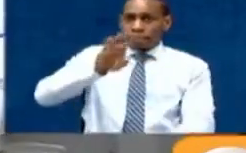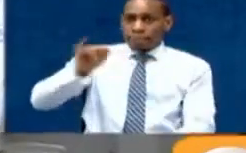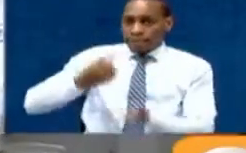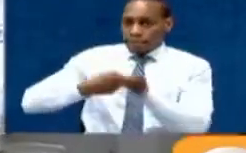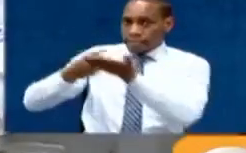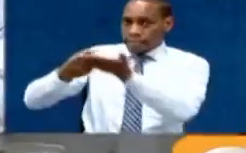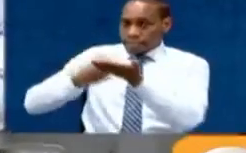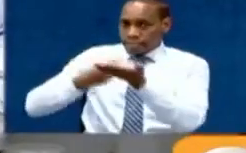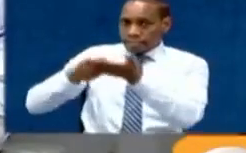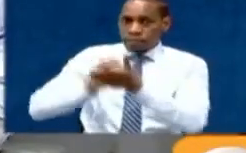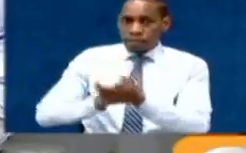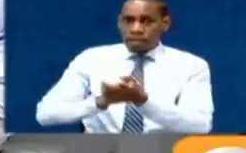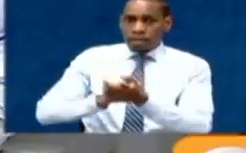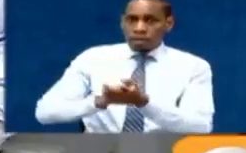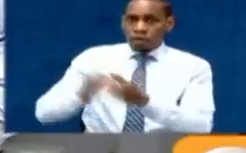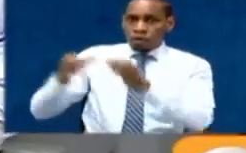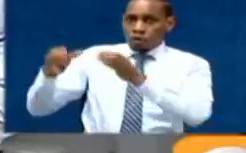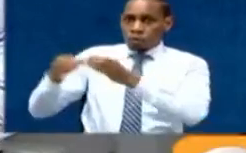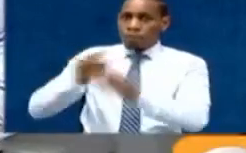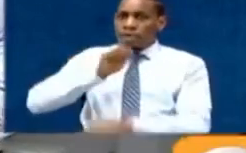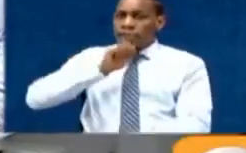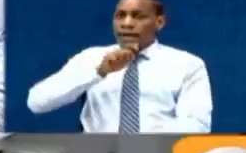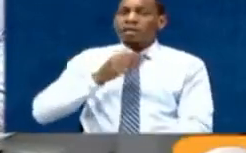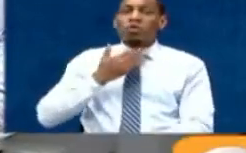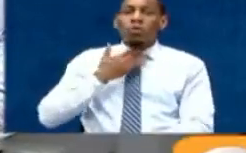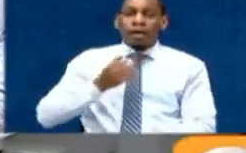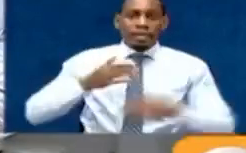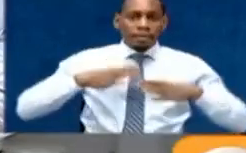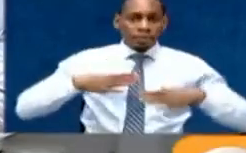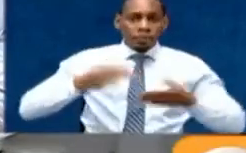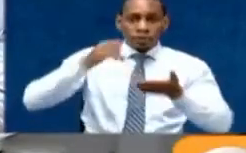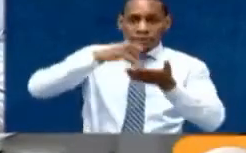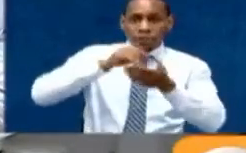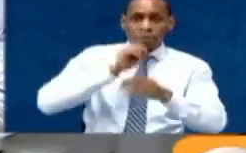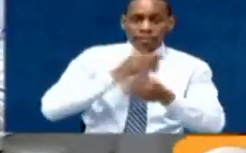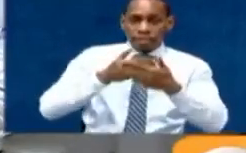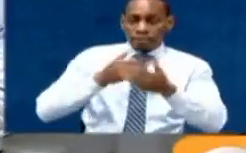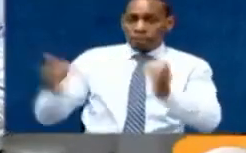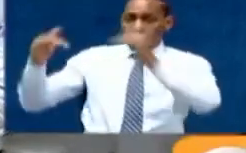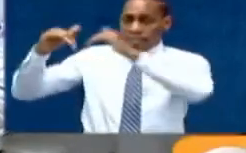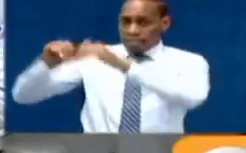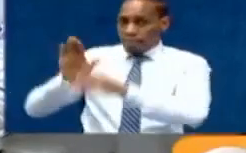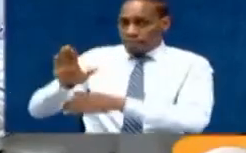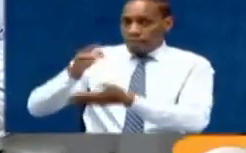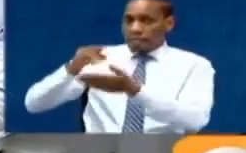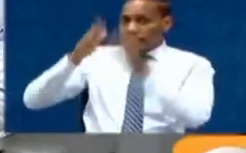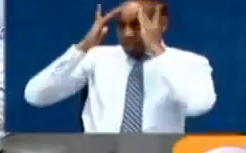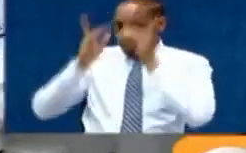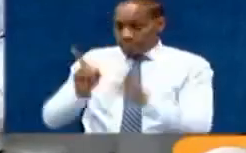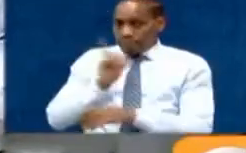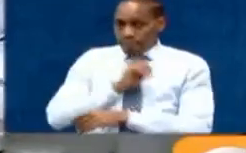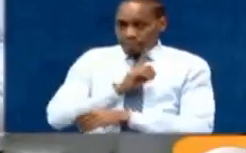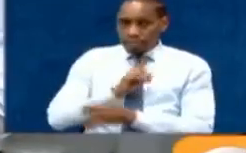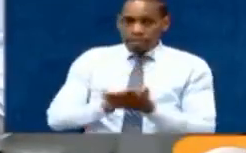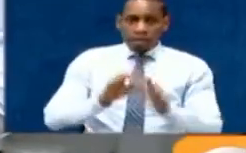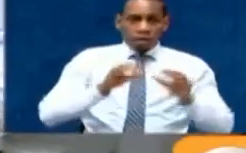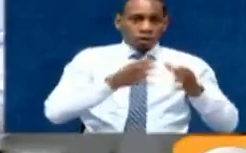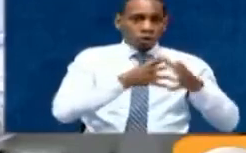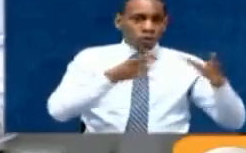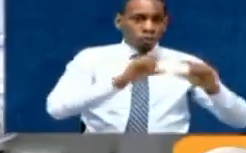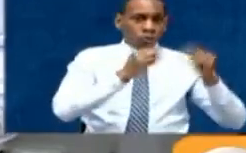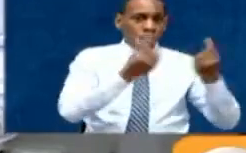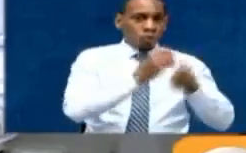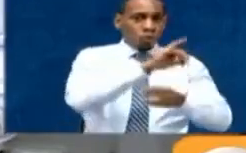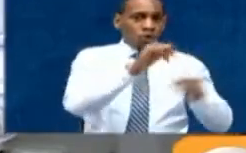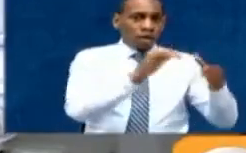BBI. Japo wabunge kutoka chama cha KANU walitaka wananchi kuhusishwa kabla ya bunge hilo kufanya uamuzi, walio wengi katika chama